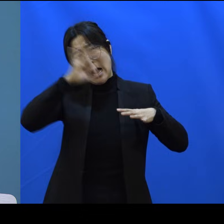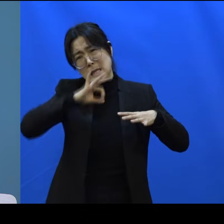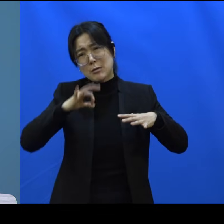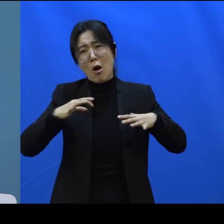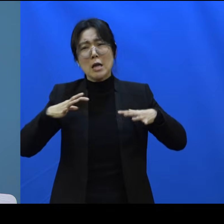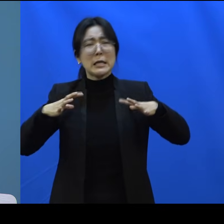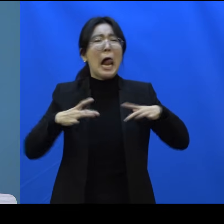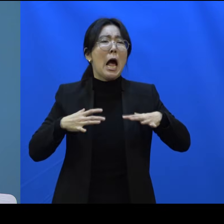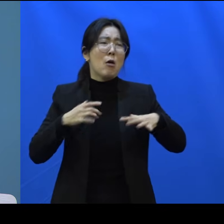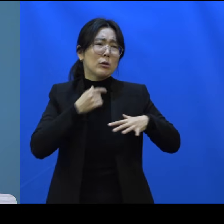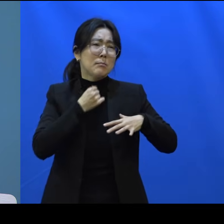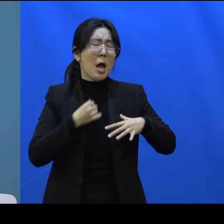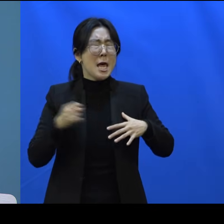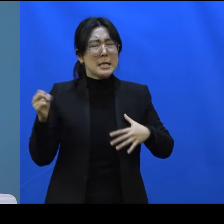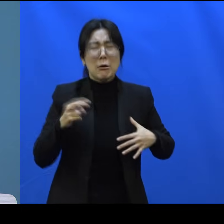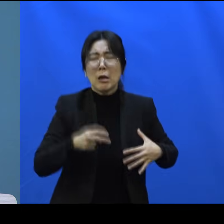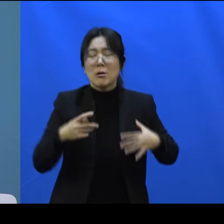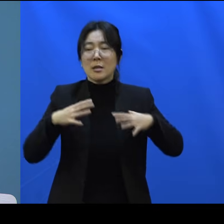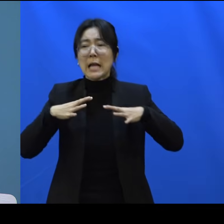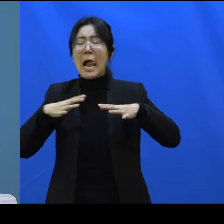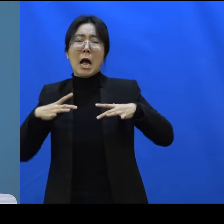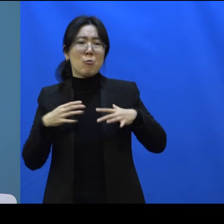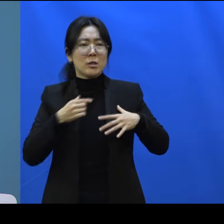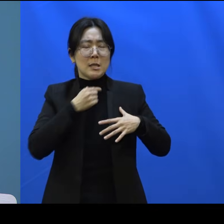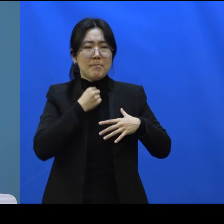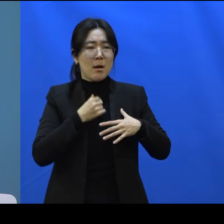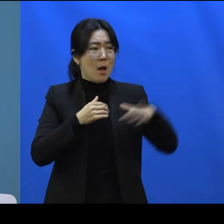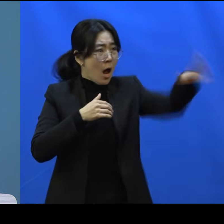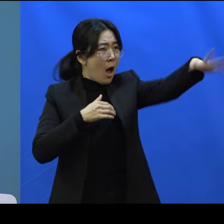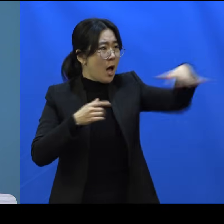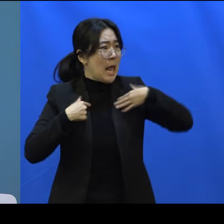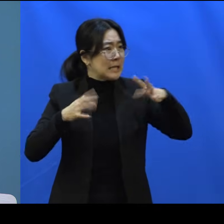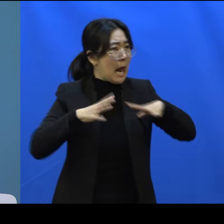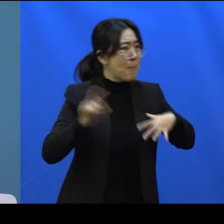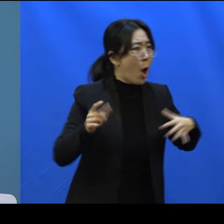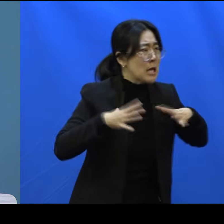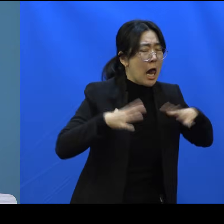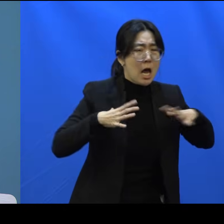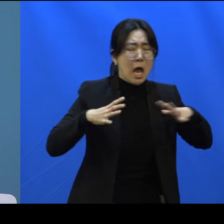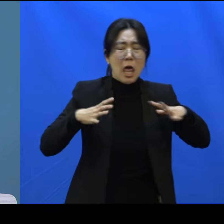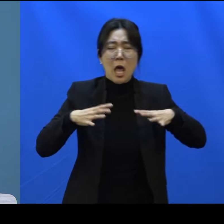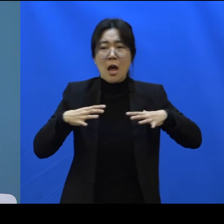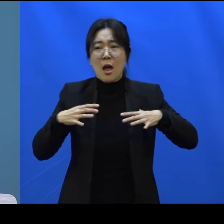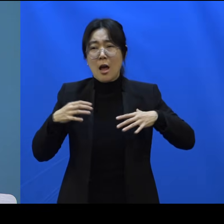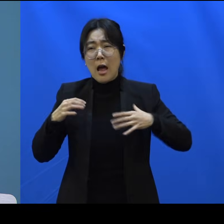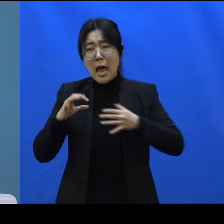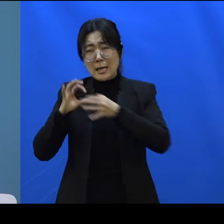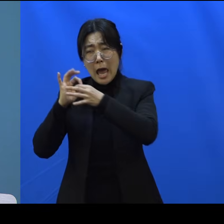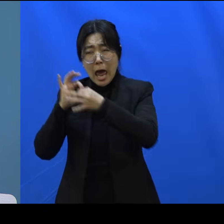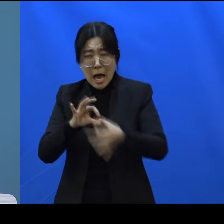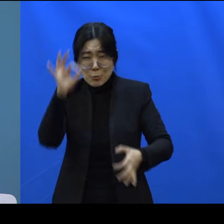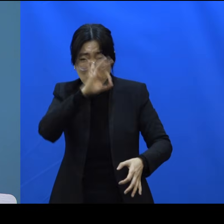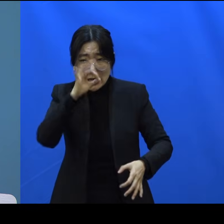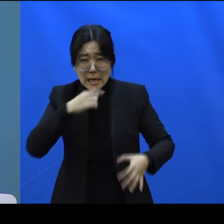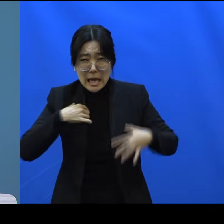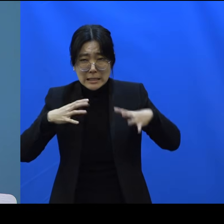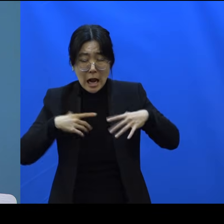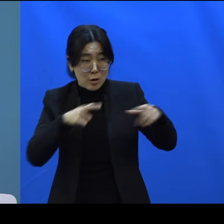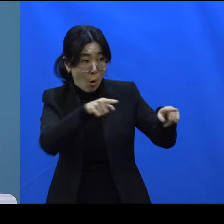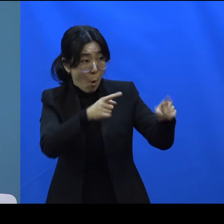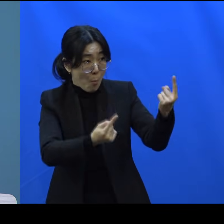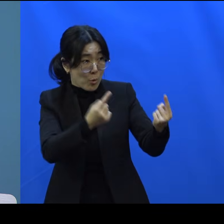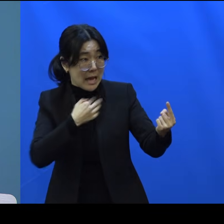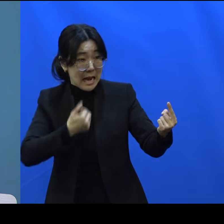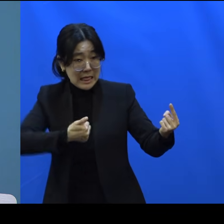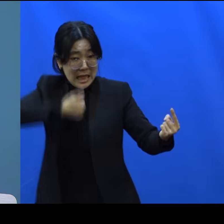그죠? 우리의 커리어나 우리의 모든 삶 속에 자랑거리를 만들어내는 거잖아요. 그죠? 그게 인생에